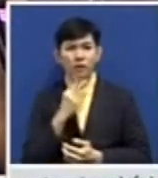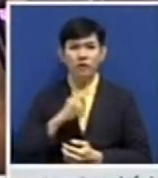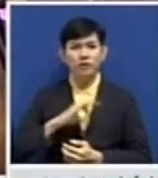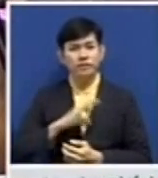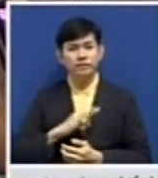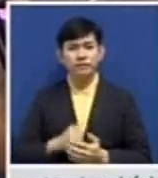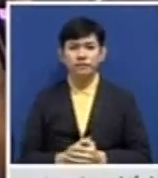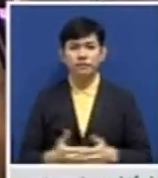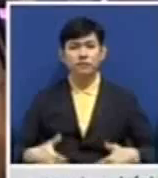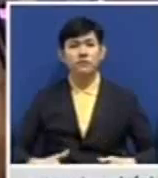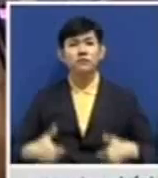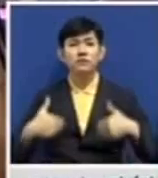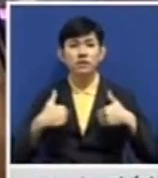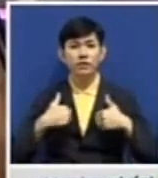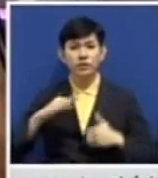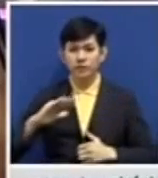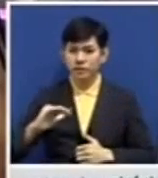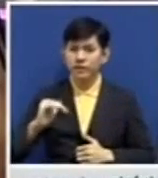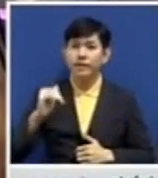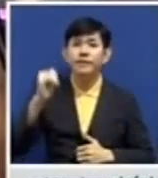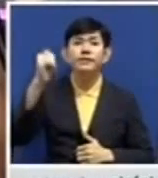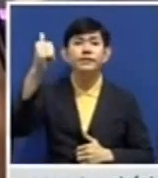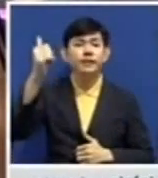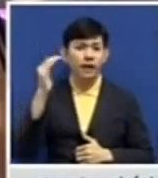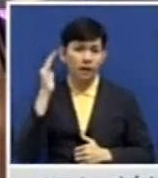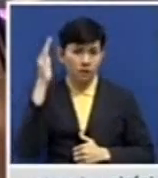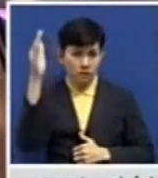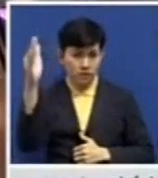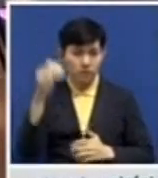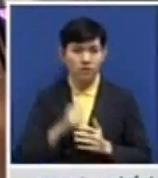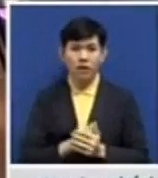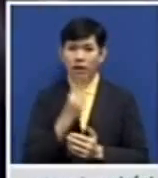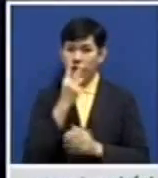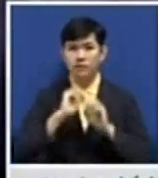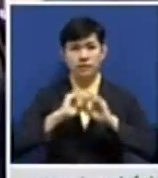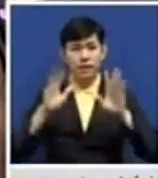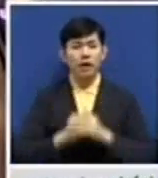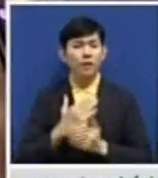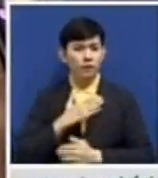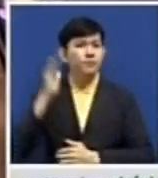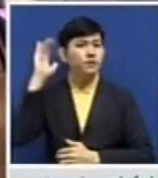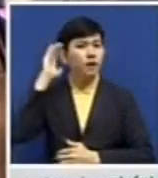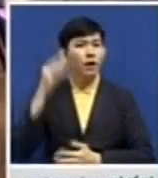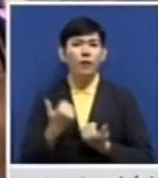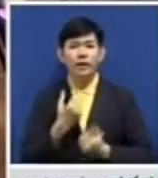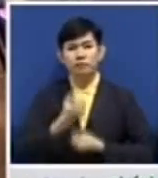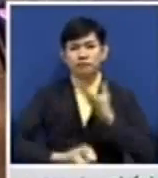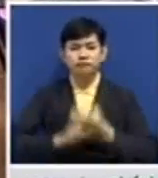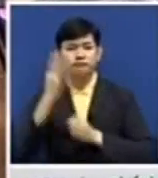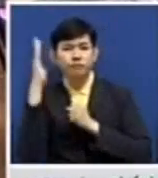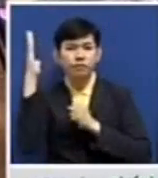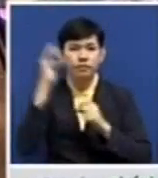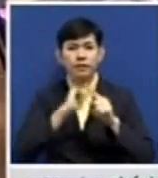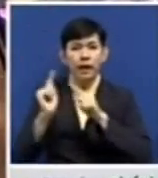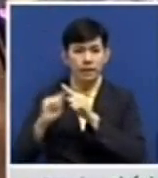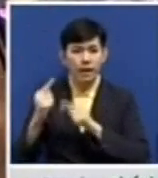พที่มีชีวิตอย่างดียิ่งในโอกาสต่อไปและจะเห็นได้ว่าและผมเชื่อว่าการอภิปรายวันนี้คงจะ